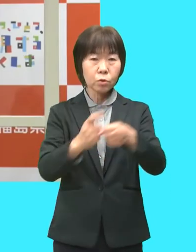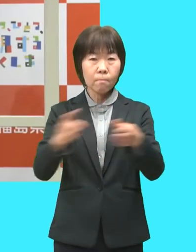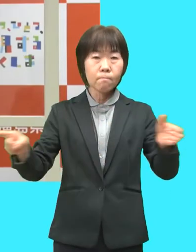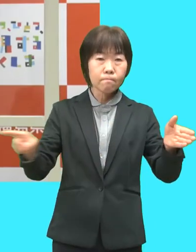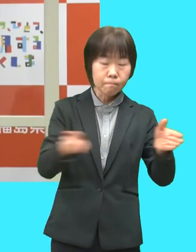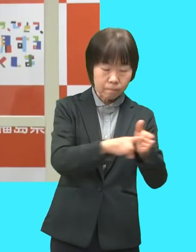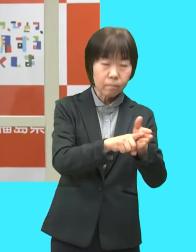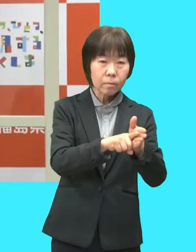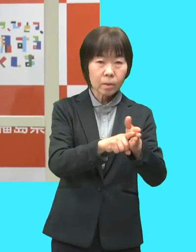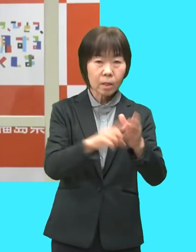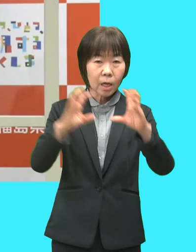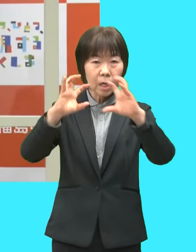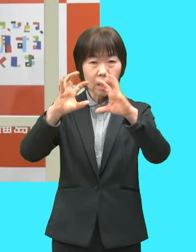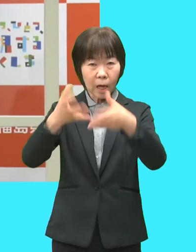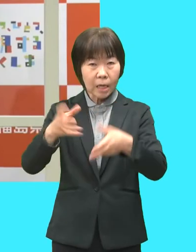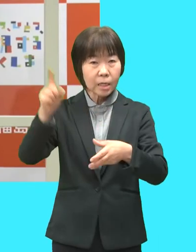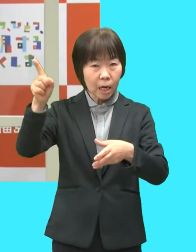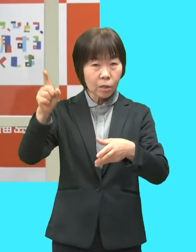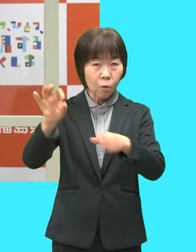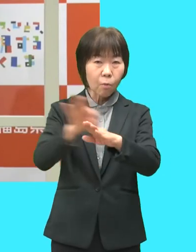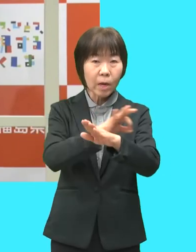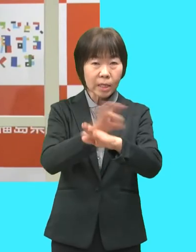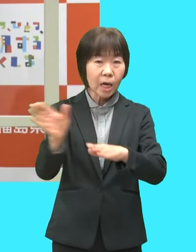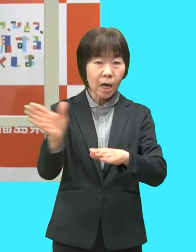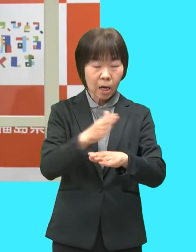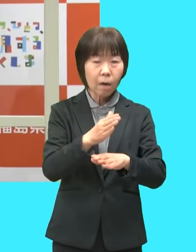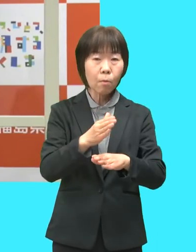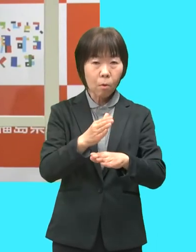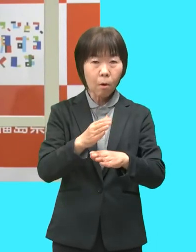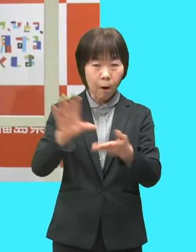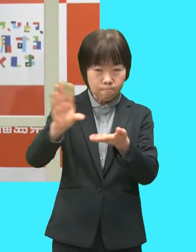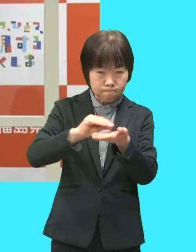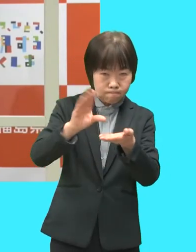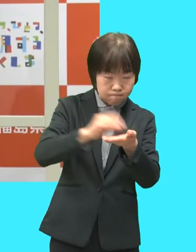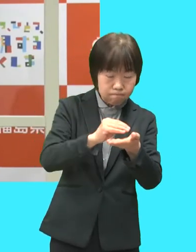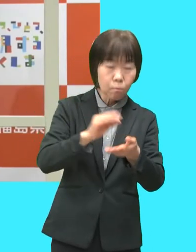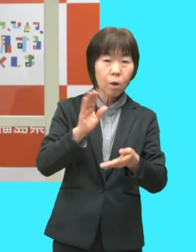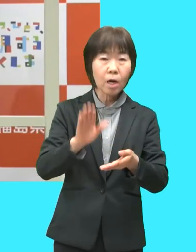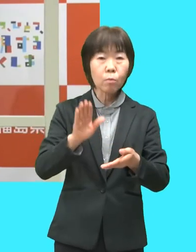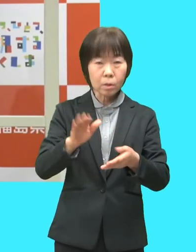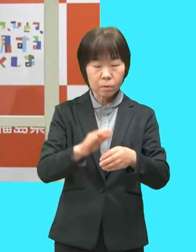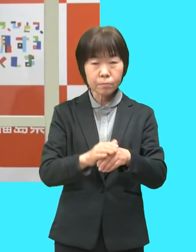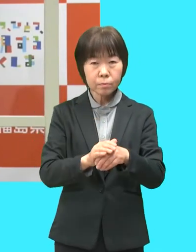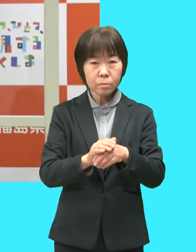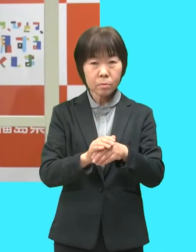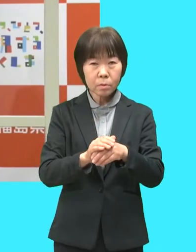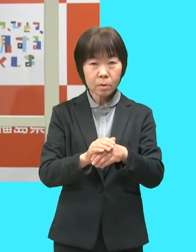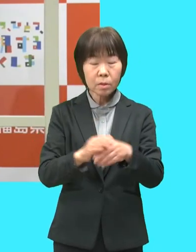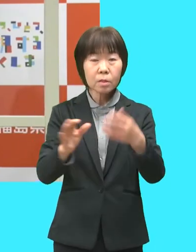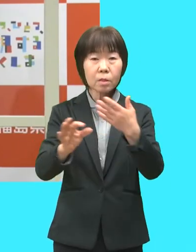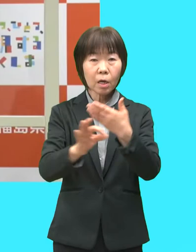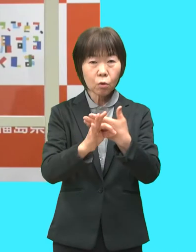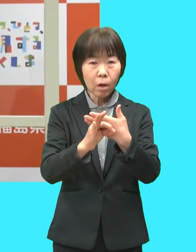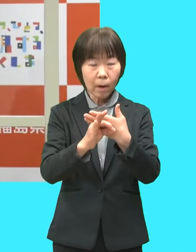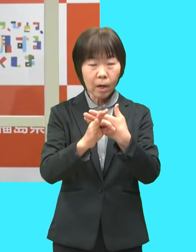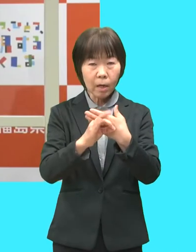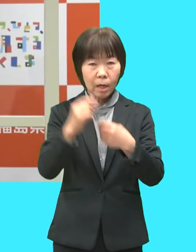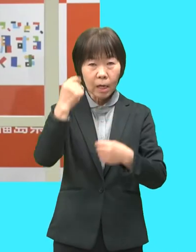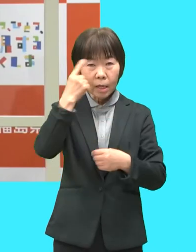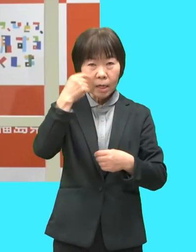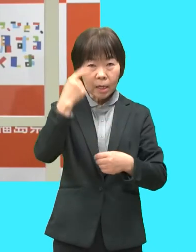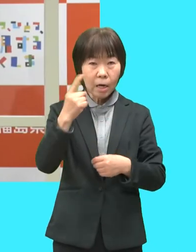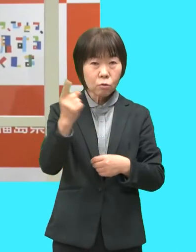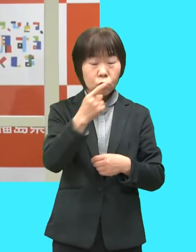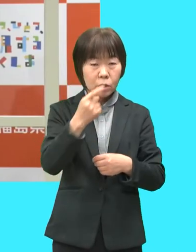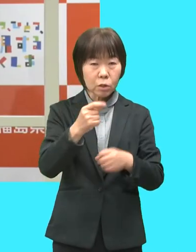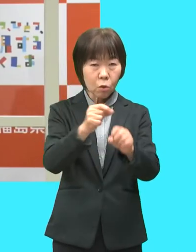、海外メディアからの取材も様々いただいております。例えば外国人の特派員協